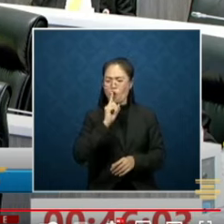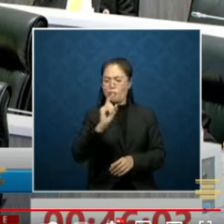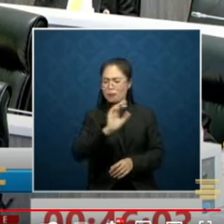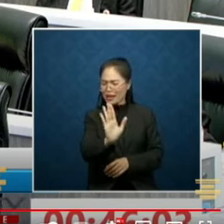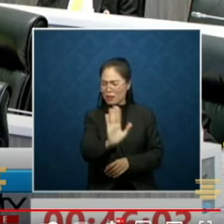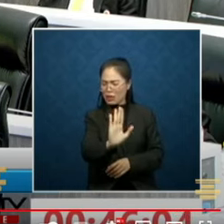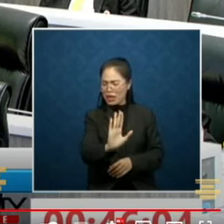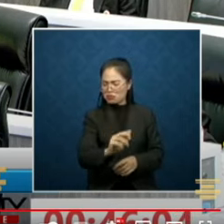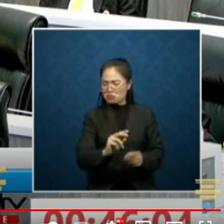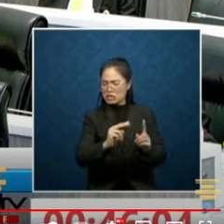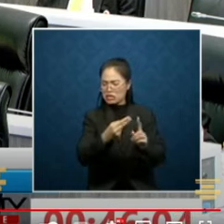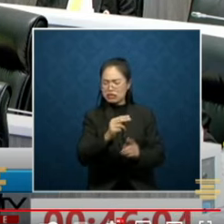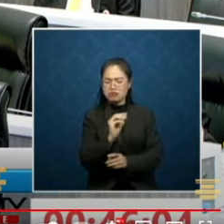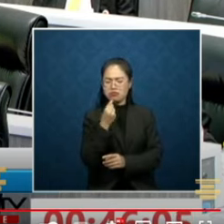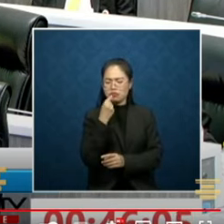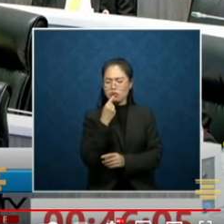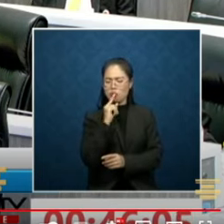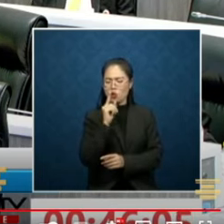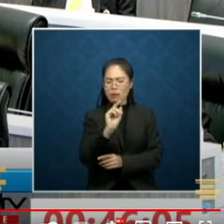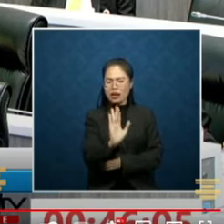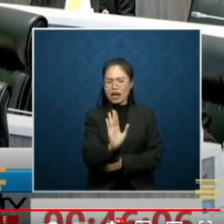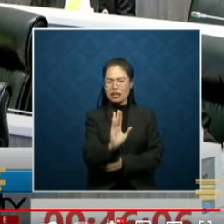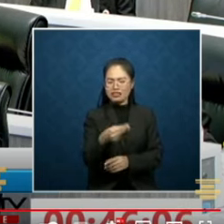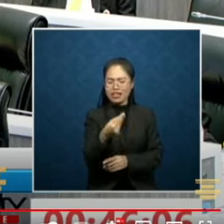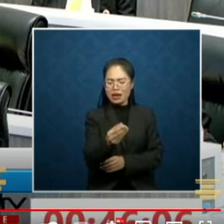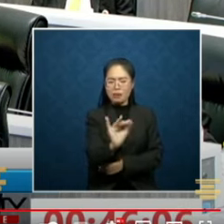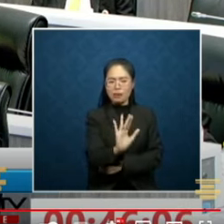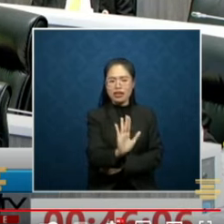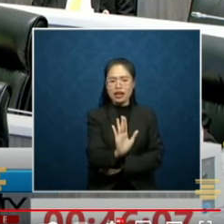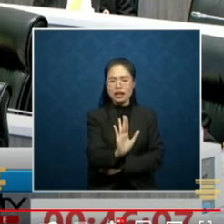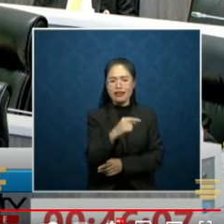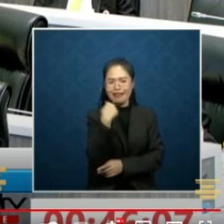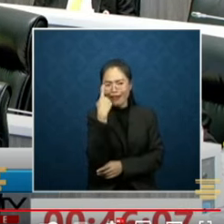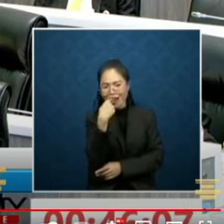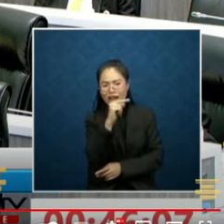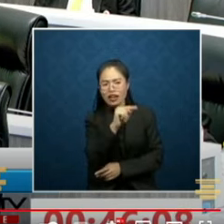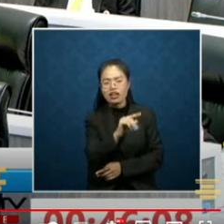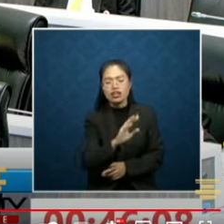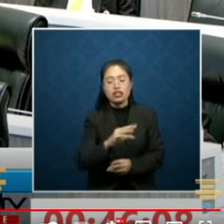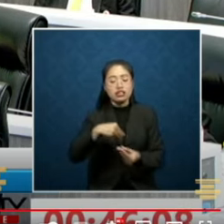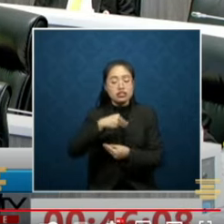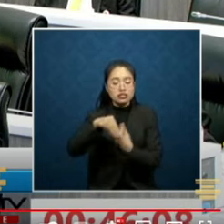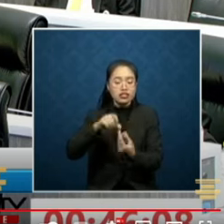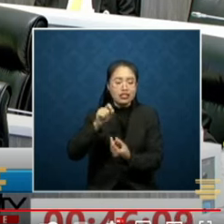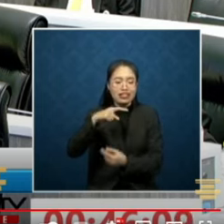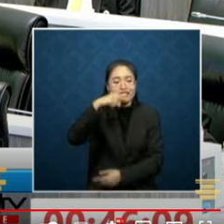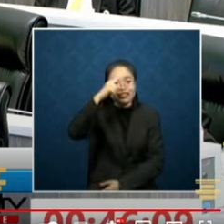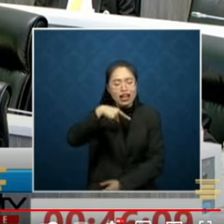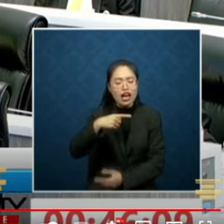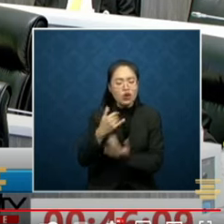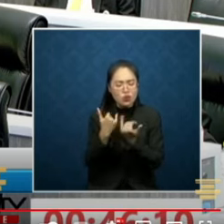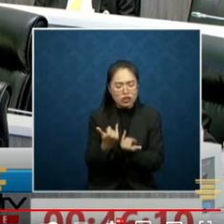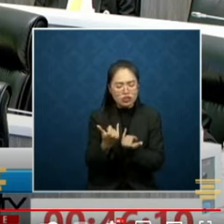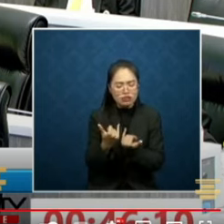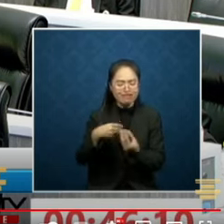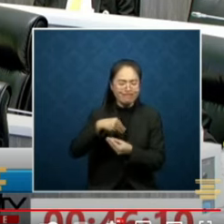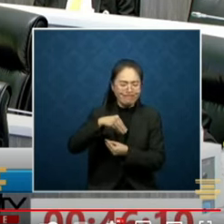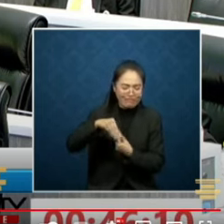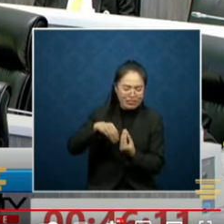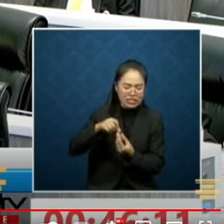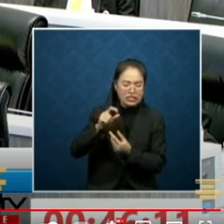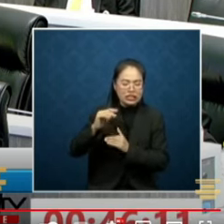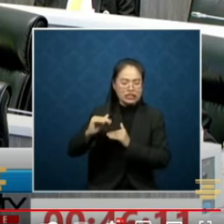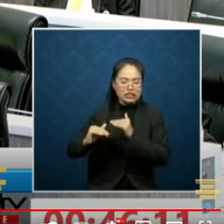อยู่เ ลขารัฐมนตรีคลังบอกเศรษฐกิจไทยวันนี้ป่วยฮะเป็นมะเร็ง